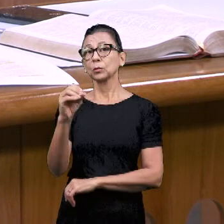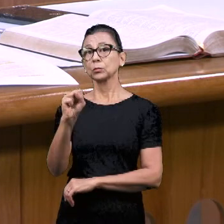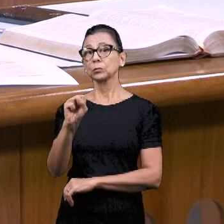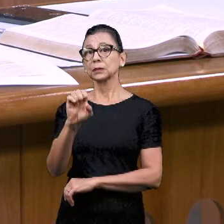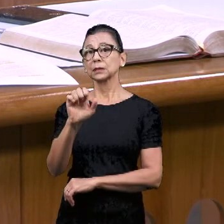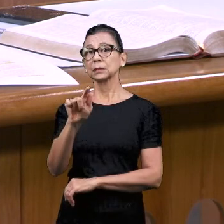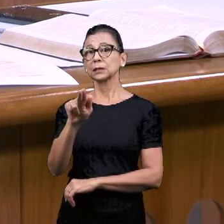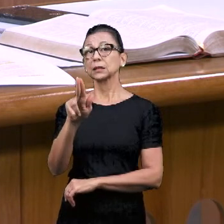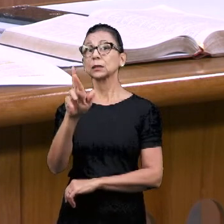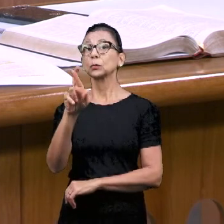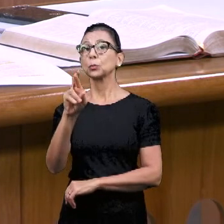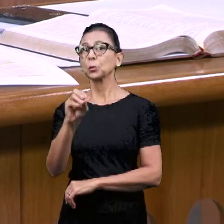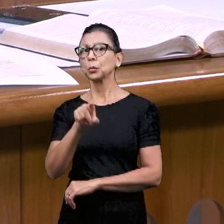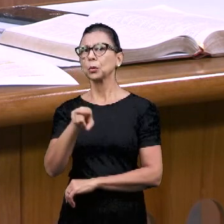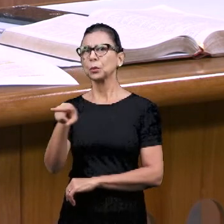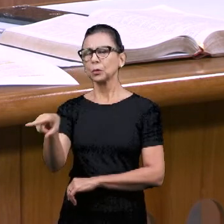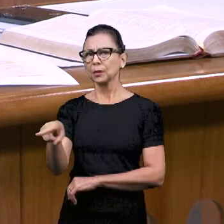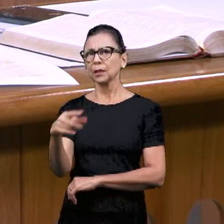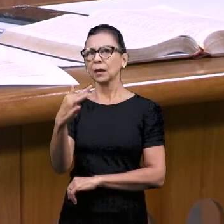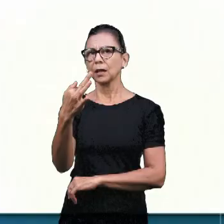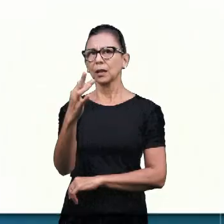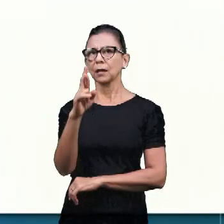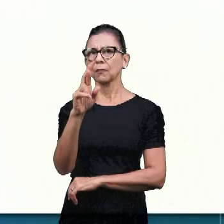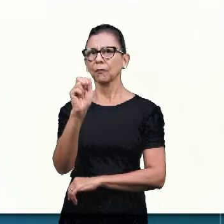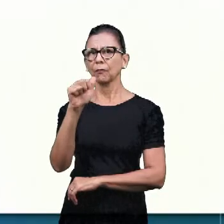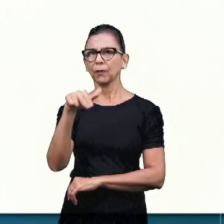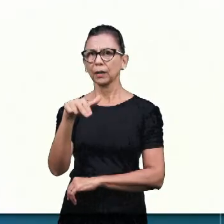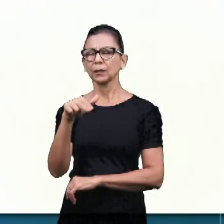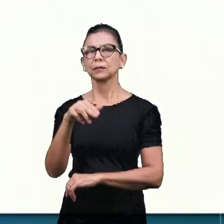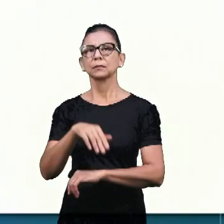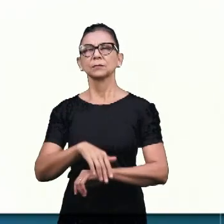Nous avons la jeune fille Francielle qui va donner la réponse.